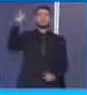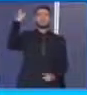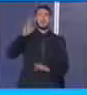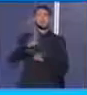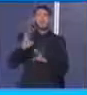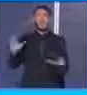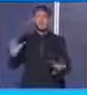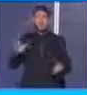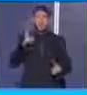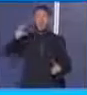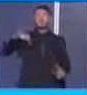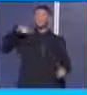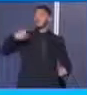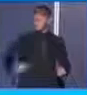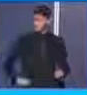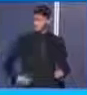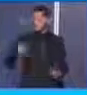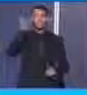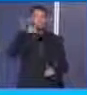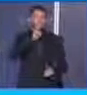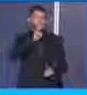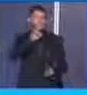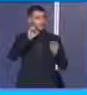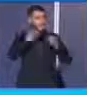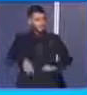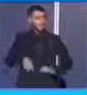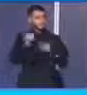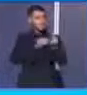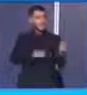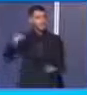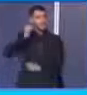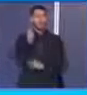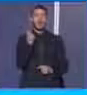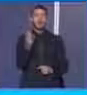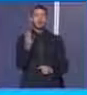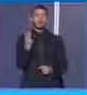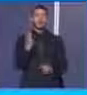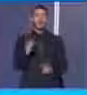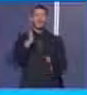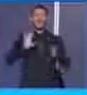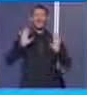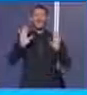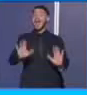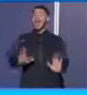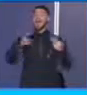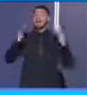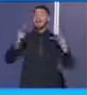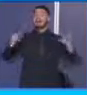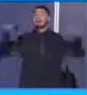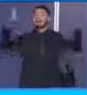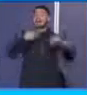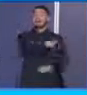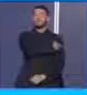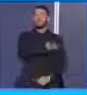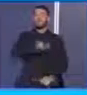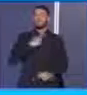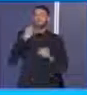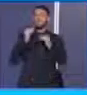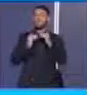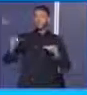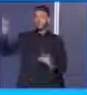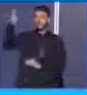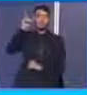οι γυναίκες. Όταν όμως έρχεται η ώρα της κρίσης για ανώτατες ιεραρχικά θέσεις, θα πρέπει να αναζητήσουν